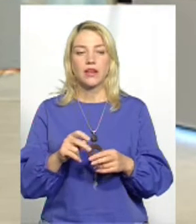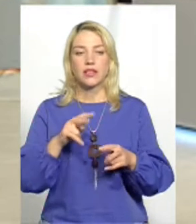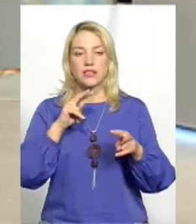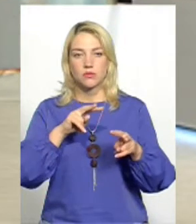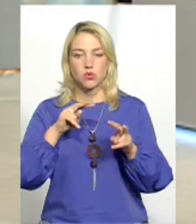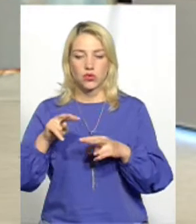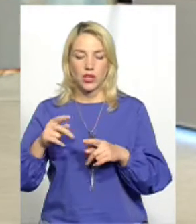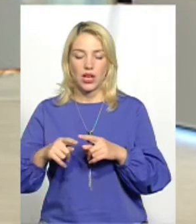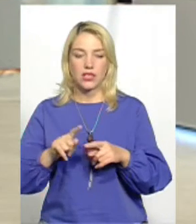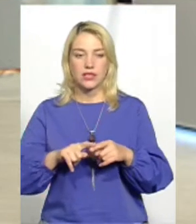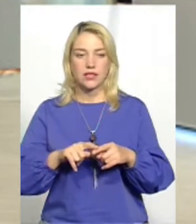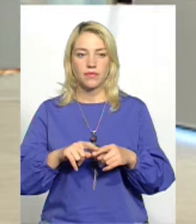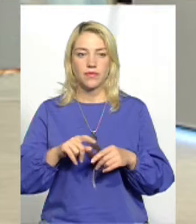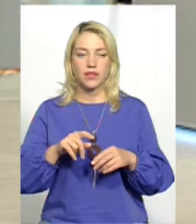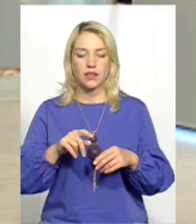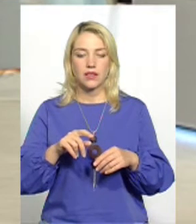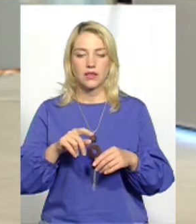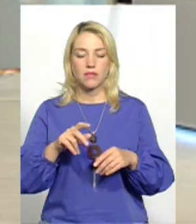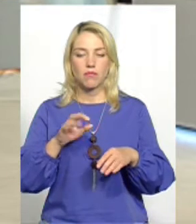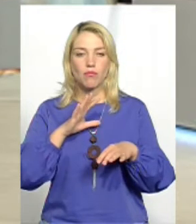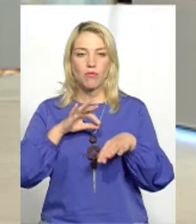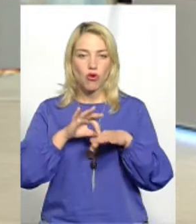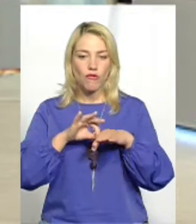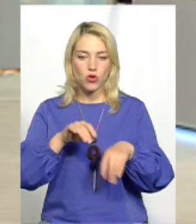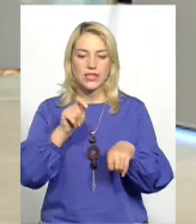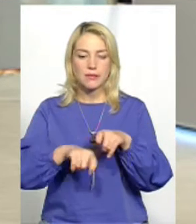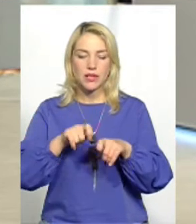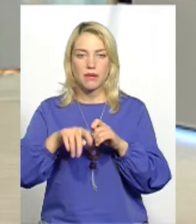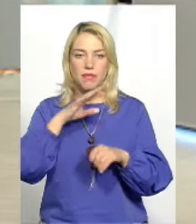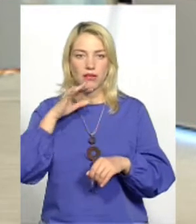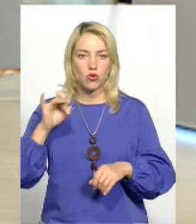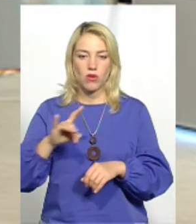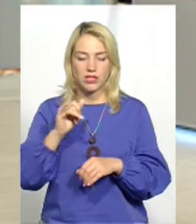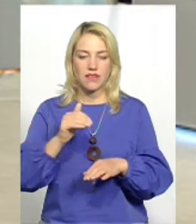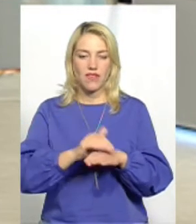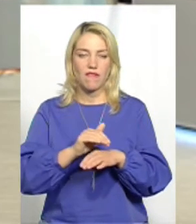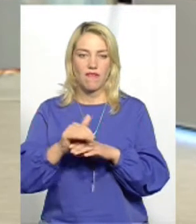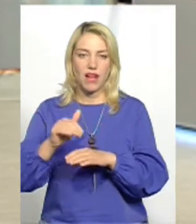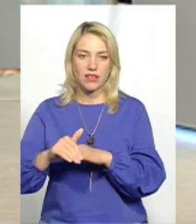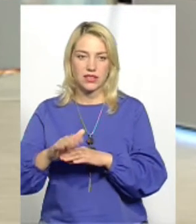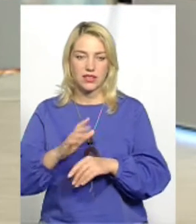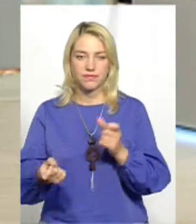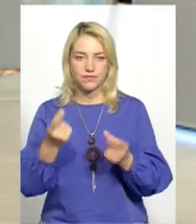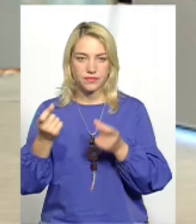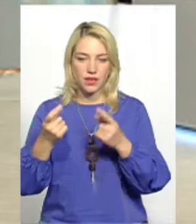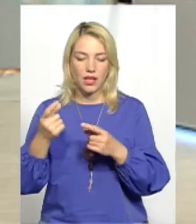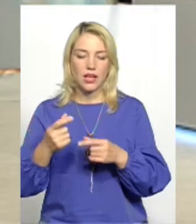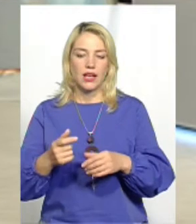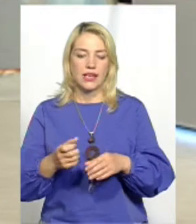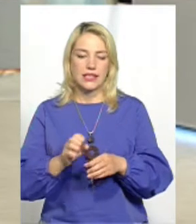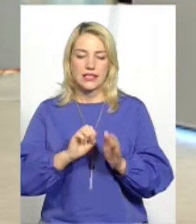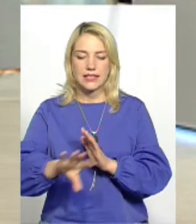спостерігається. Інспекцією проводились перевірки, неодноразово виявлялися факти скиду з